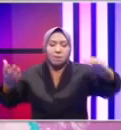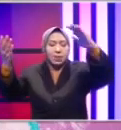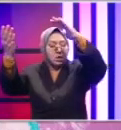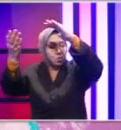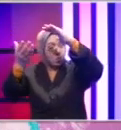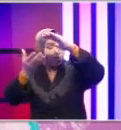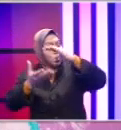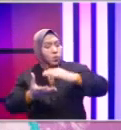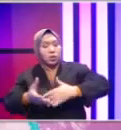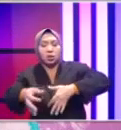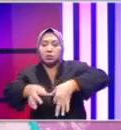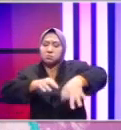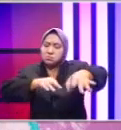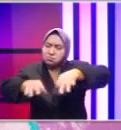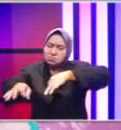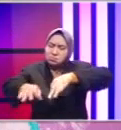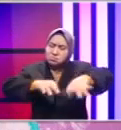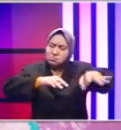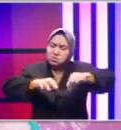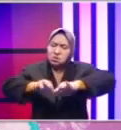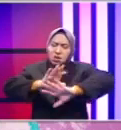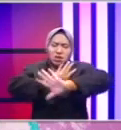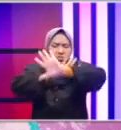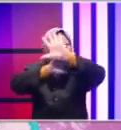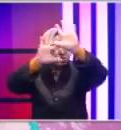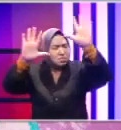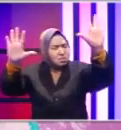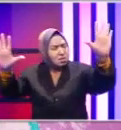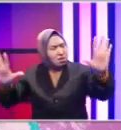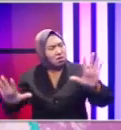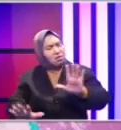ayachi uh by Nights